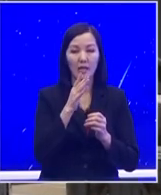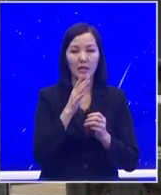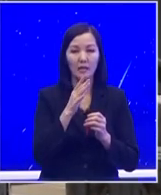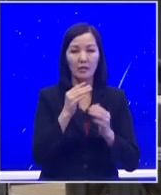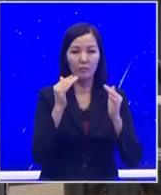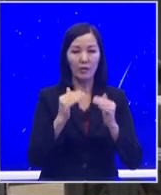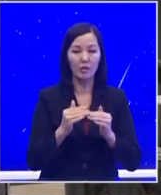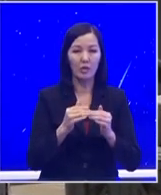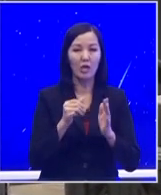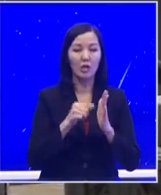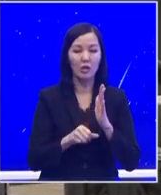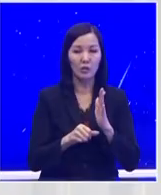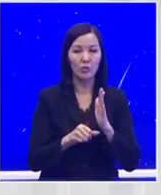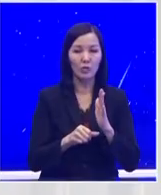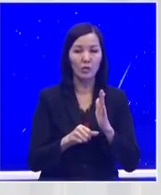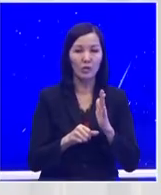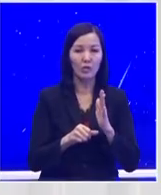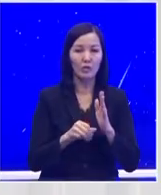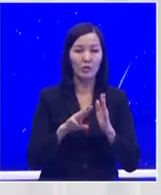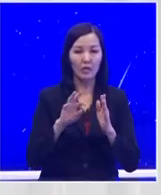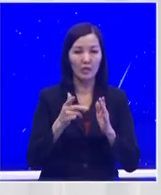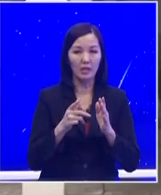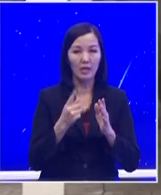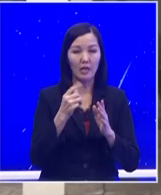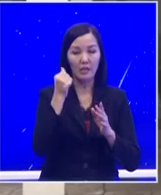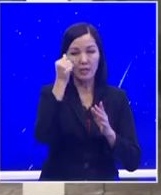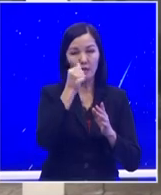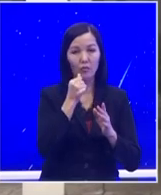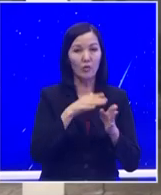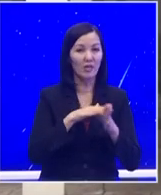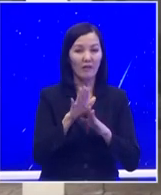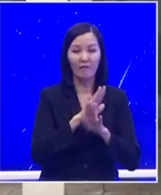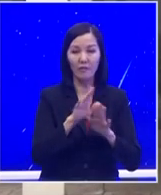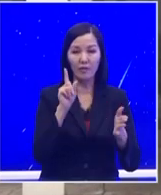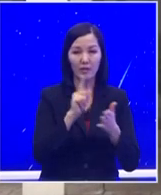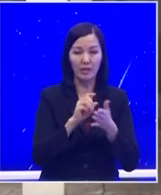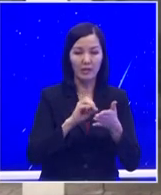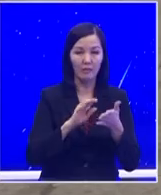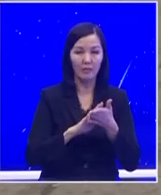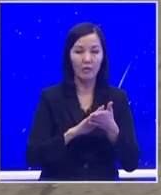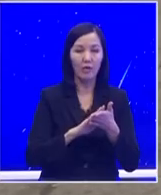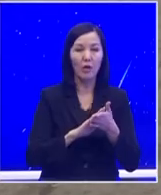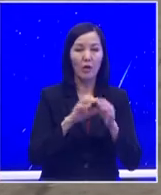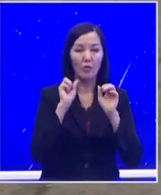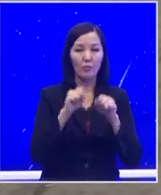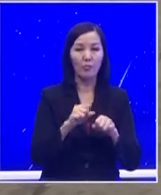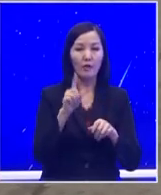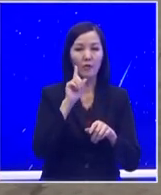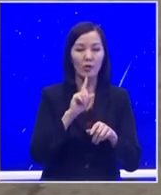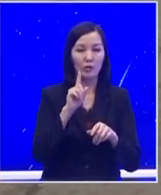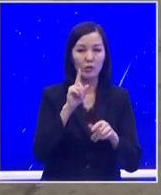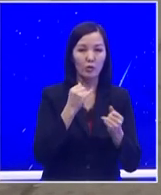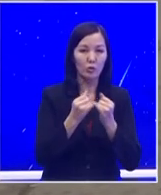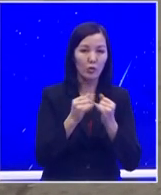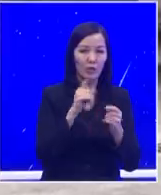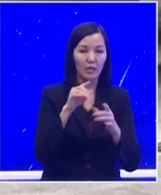незначительным – 663 тенге. В том случае, когда в течение года гражданин не выполнил обязательств по регистрации, он вправе сдать желтые номера и техпаспорт.